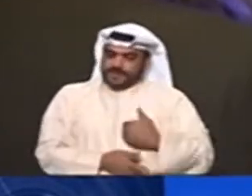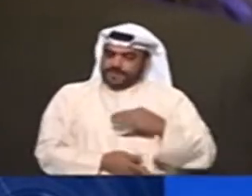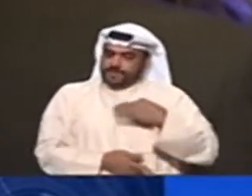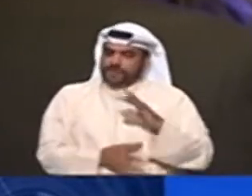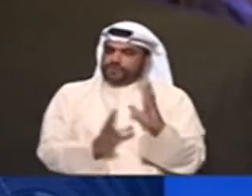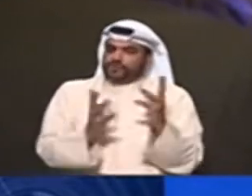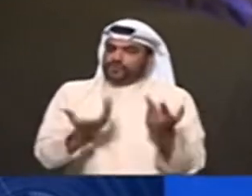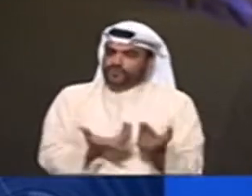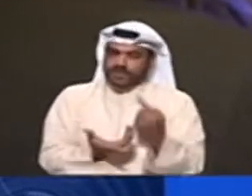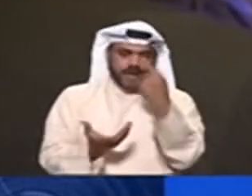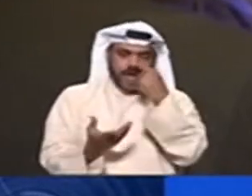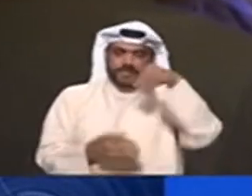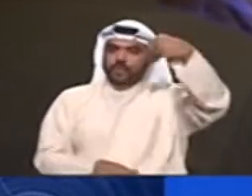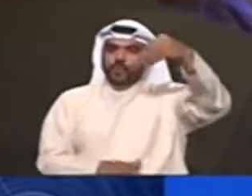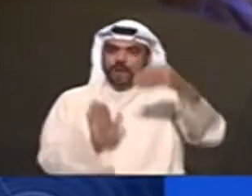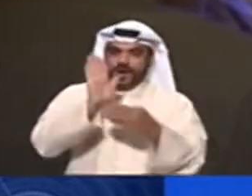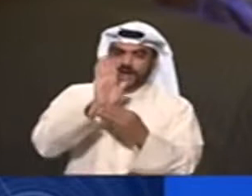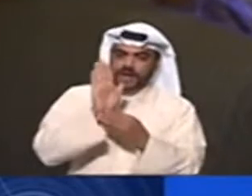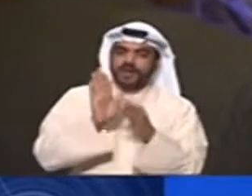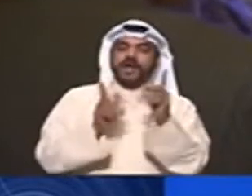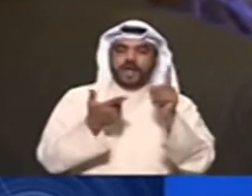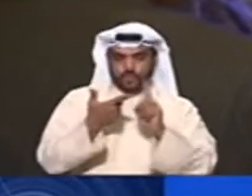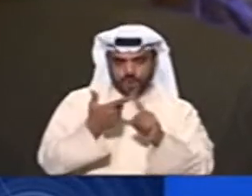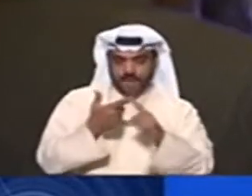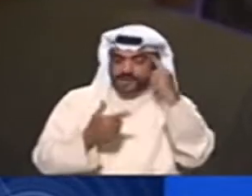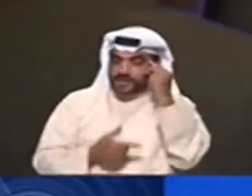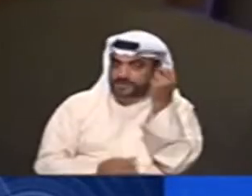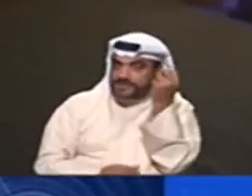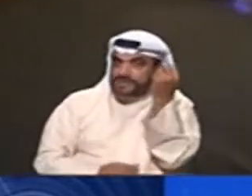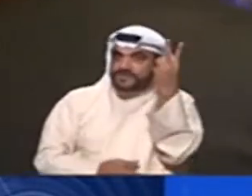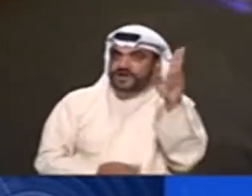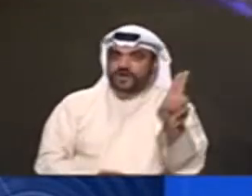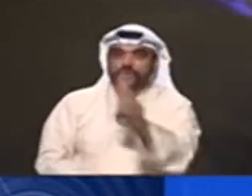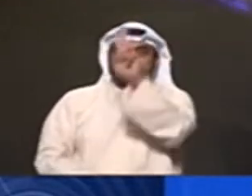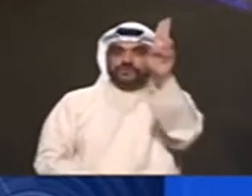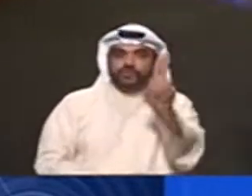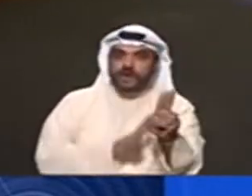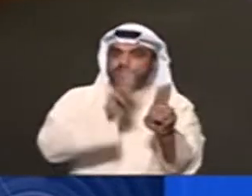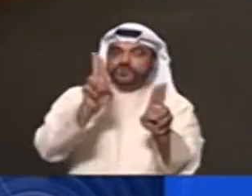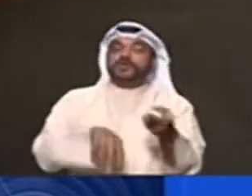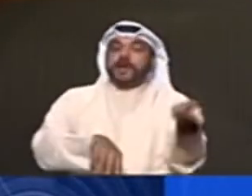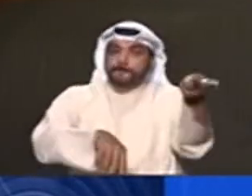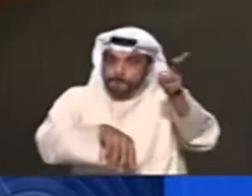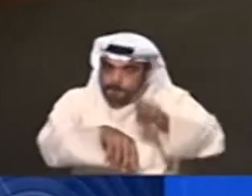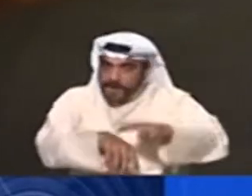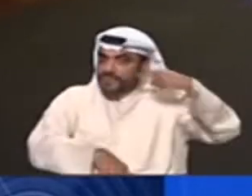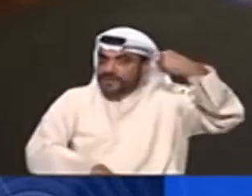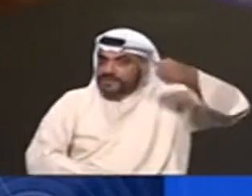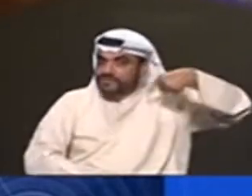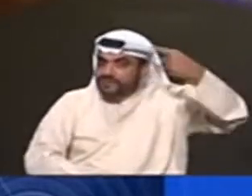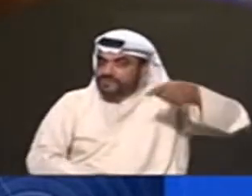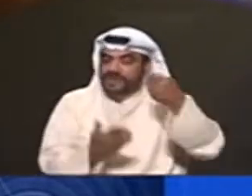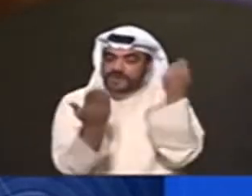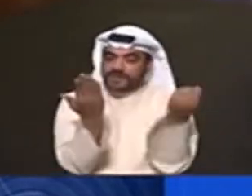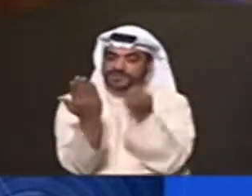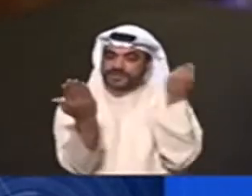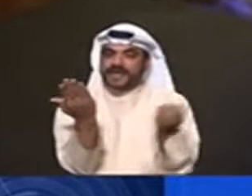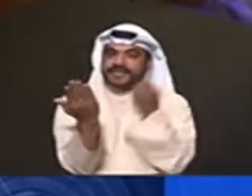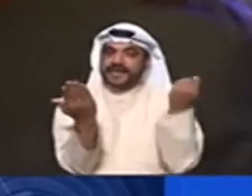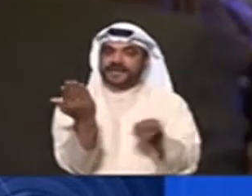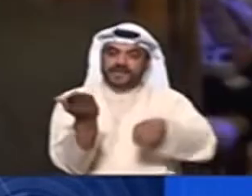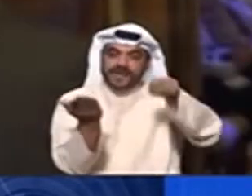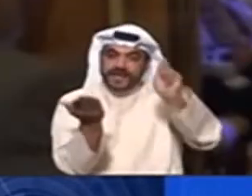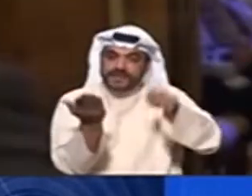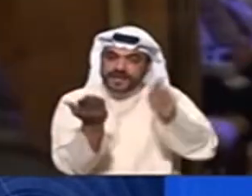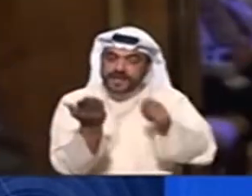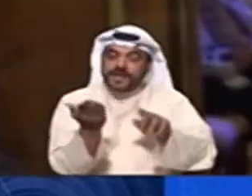من لديه استفسار وكل من لديه كذلك رغبة في إعادة النظر في التحقيق في أحد القضايا